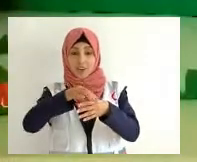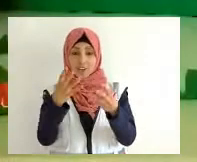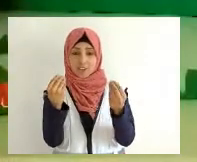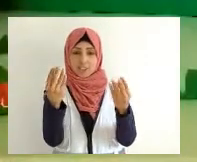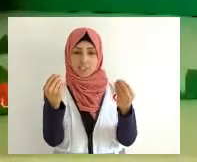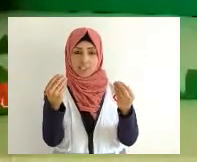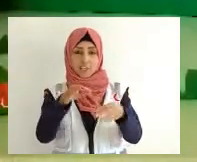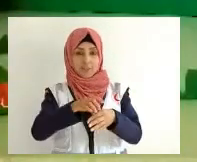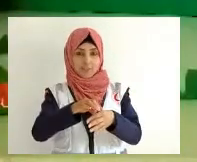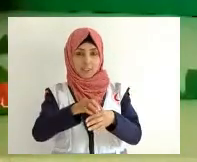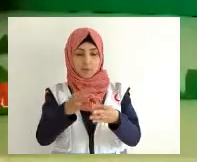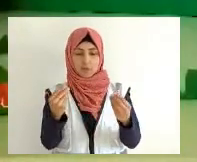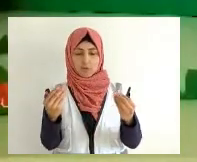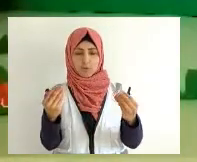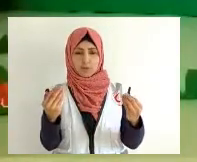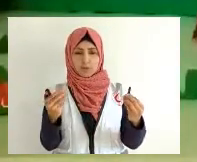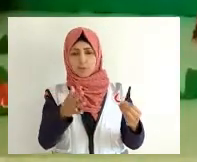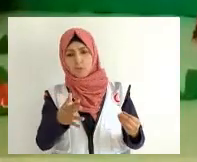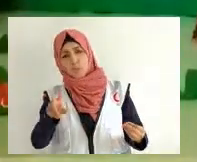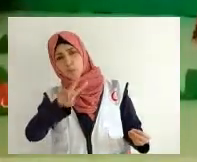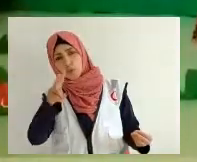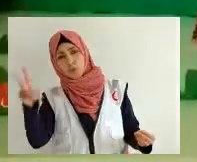كتيرة